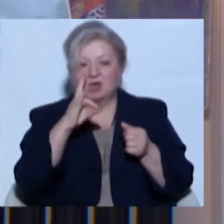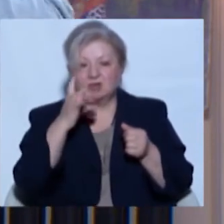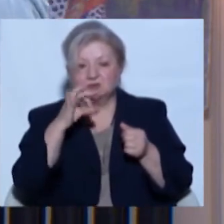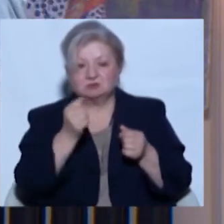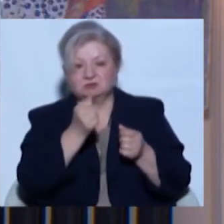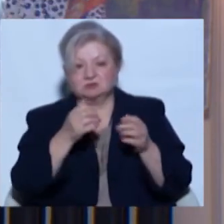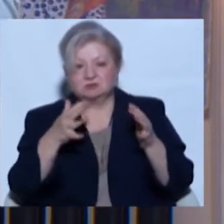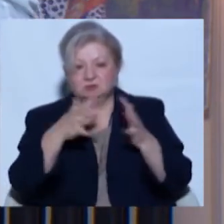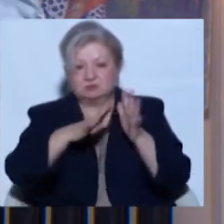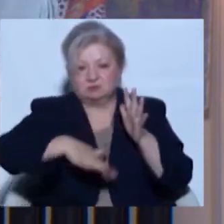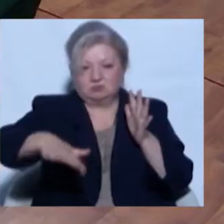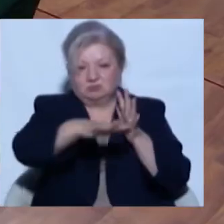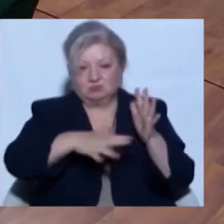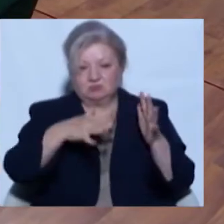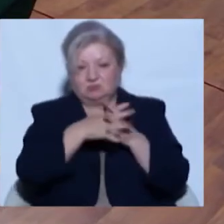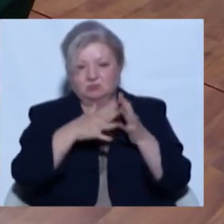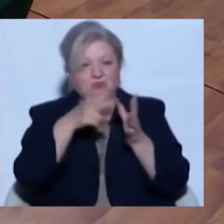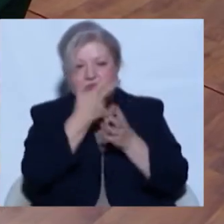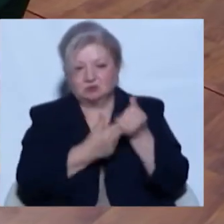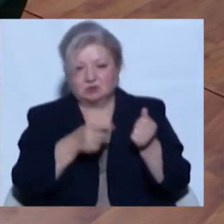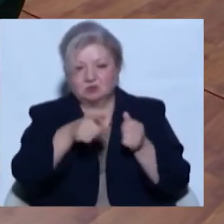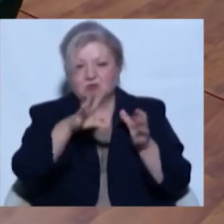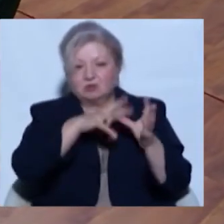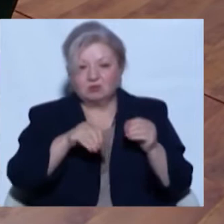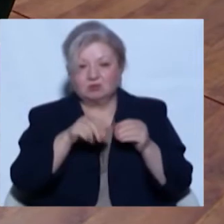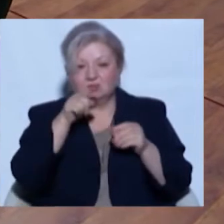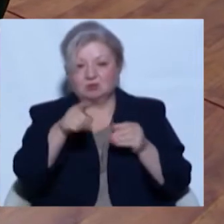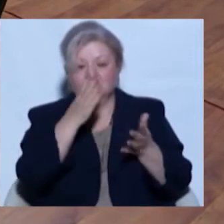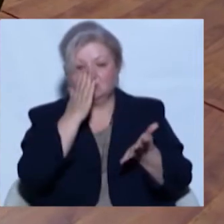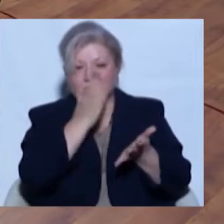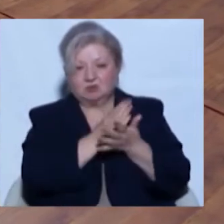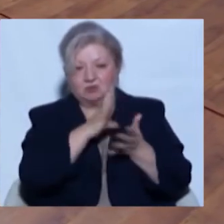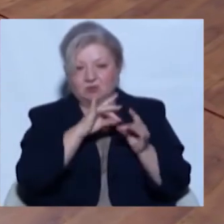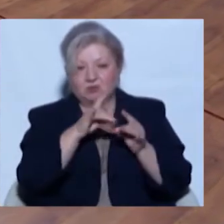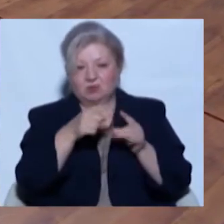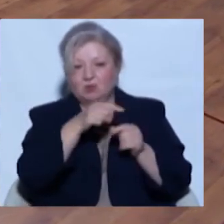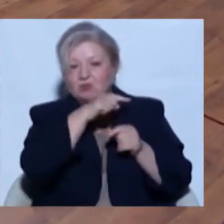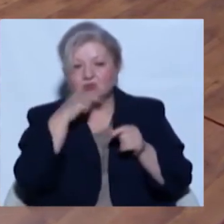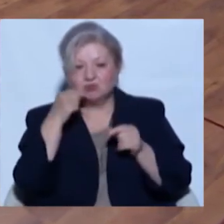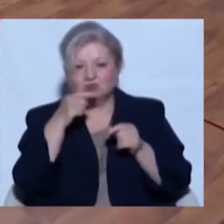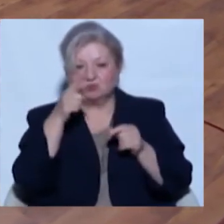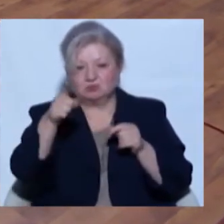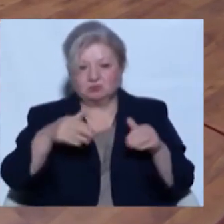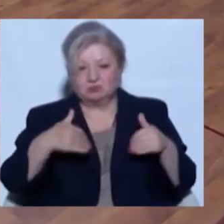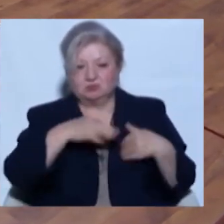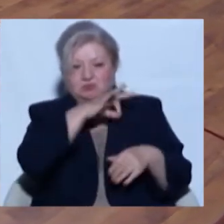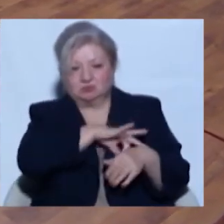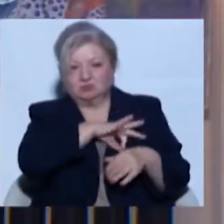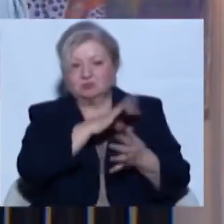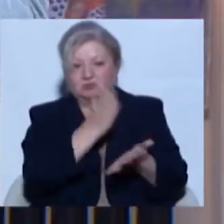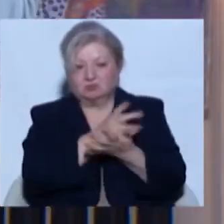ამაზე უბრალოდ აღარ შევჩედები, ერთს ვიტყვი, რომ ეს რუსეთის კვლავ წისქვილზე ასხავდა წყალს